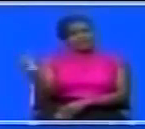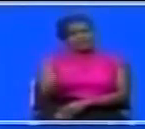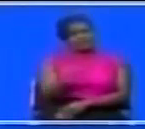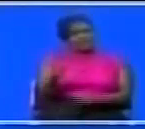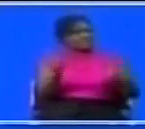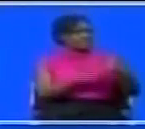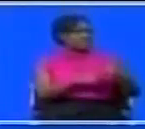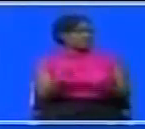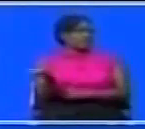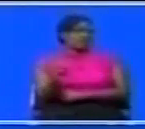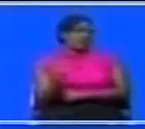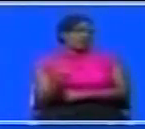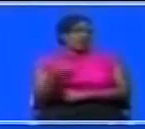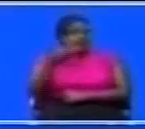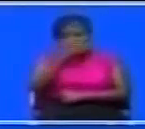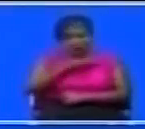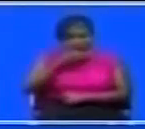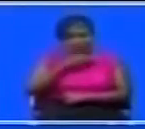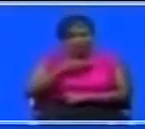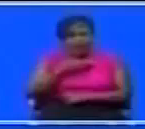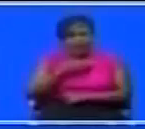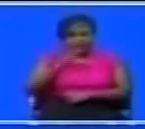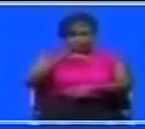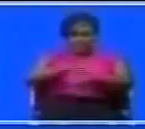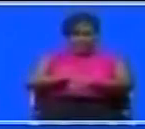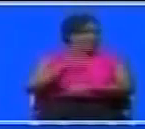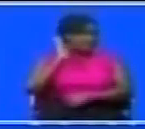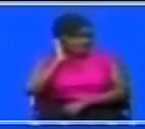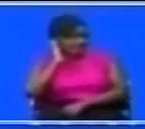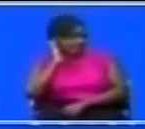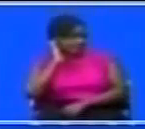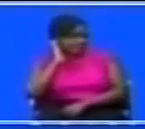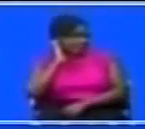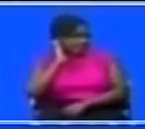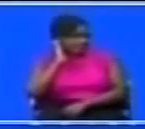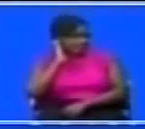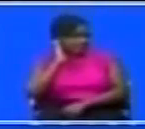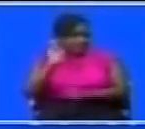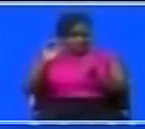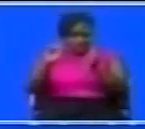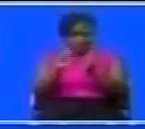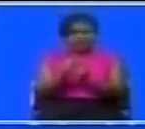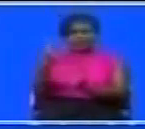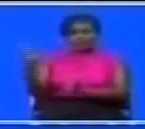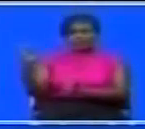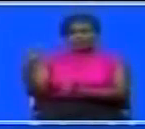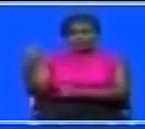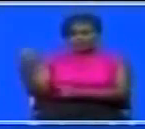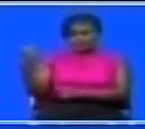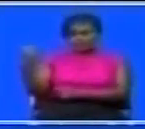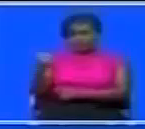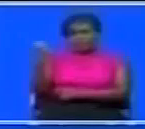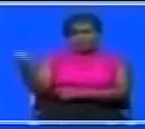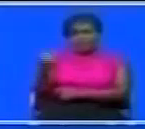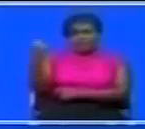sita? Mafuta kwa kweli tulipata habari tarehe 12 Mei mwaka